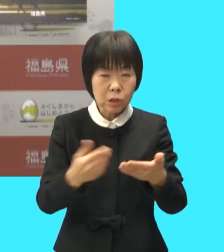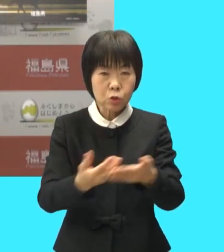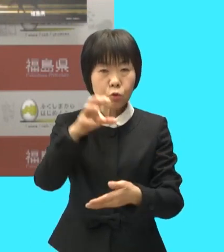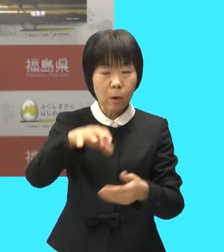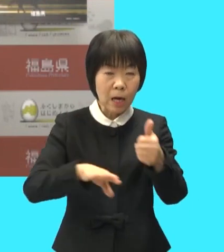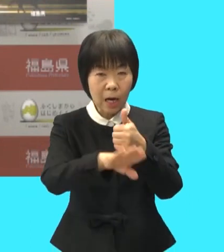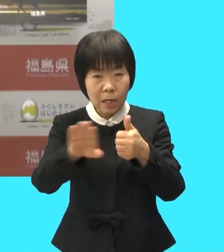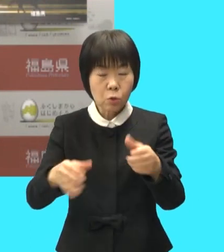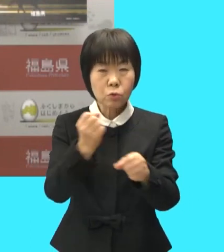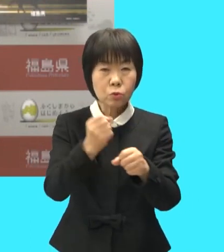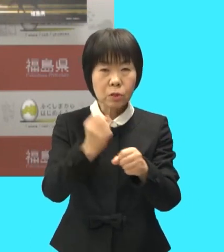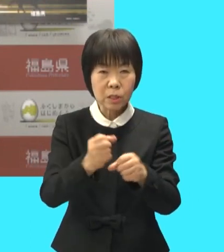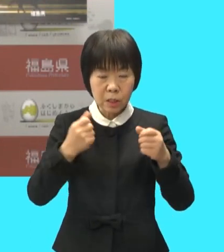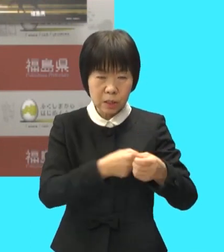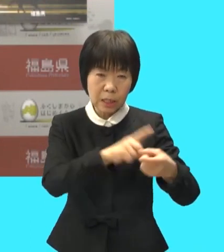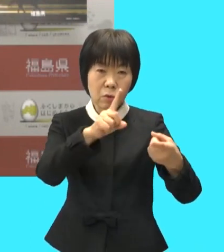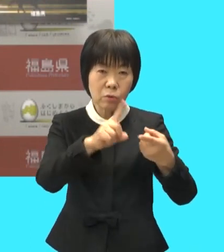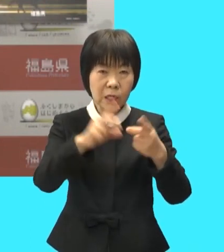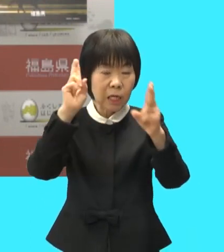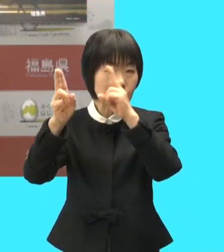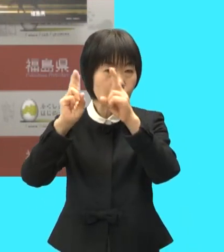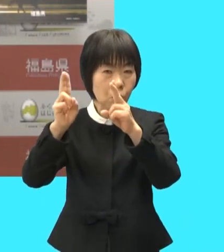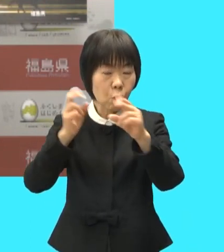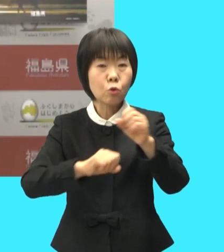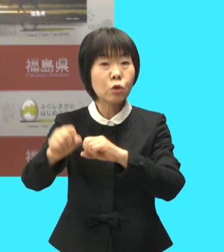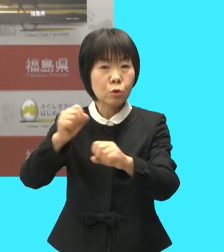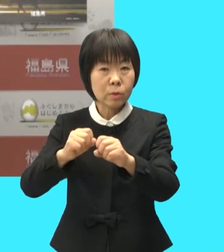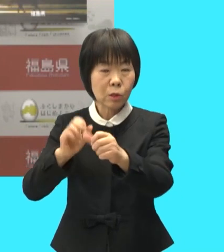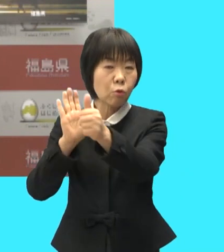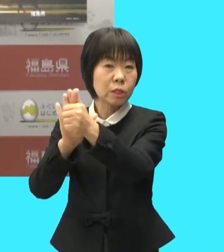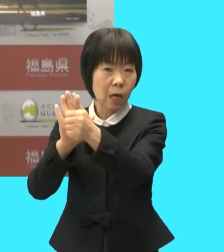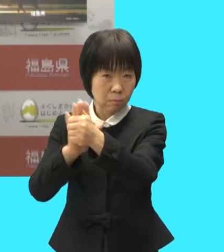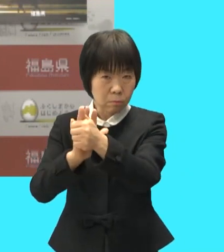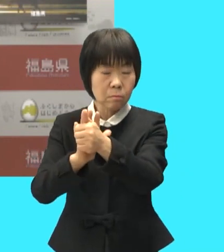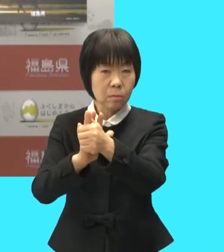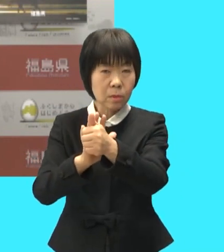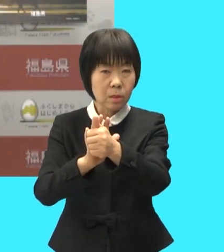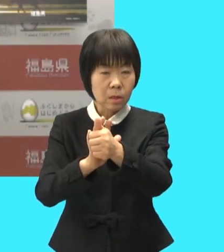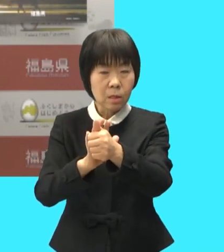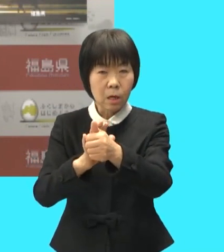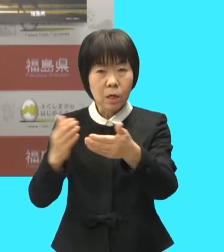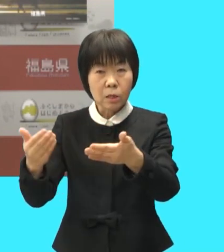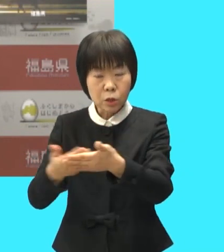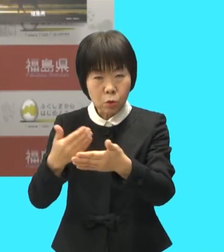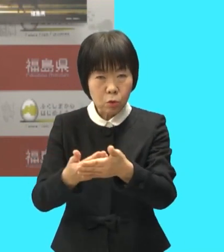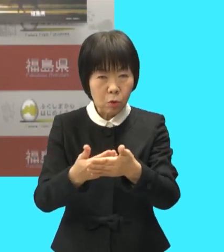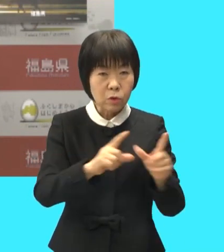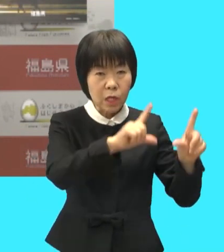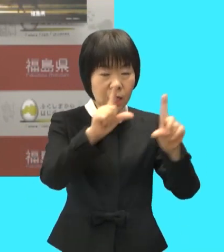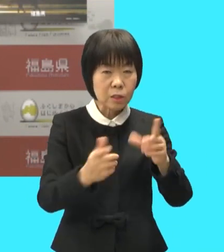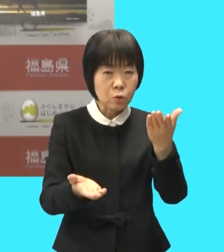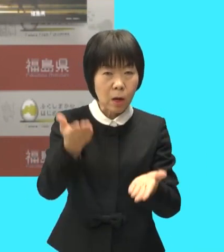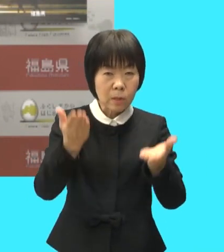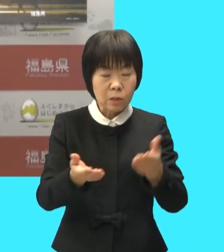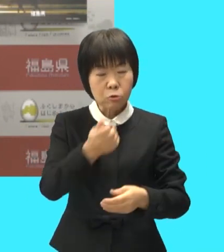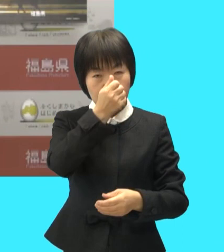場環境づくりに積極的な企業の取り組みへの支援や、ワークライフバランスの充実を